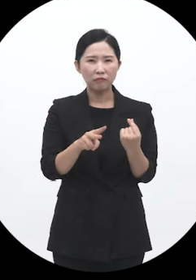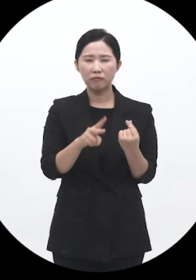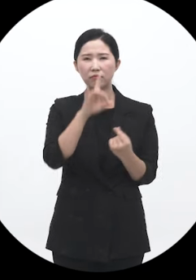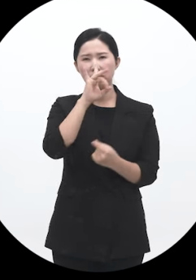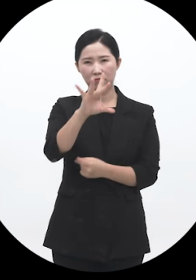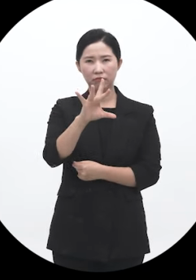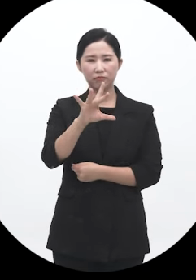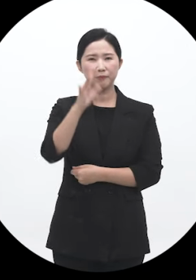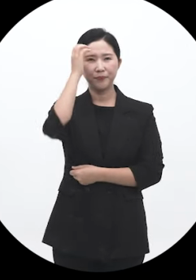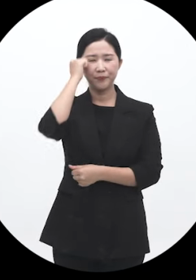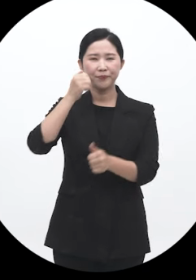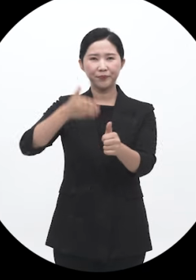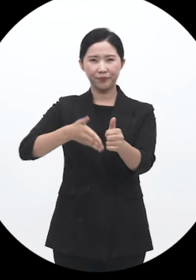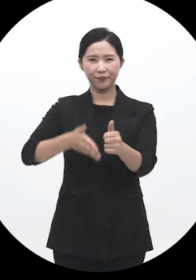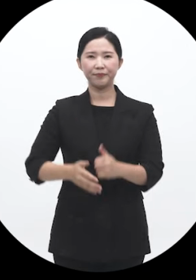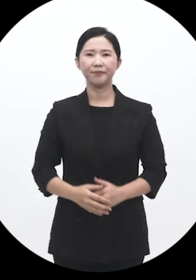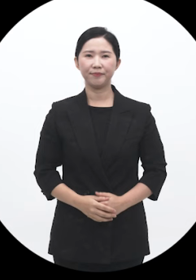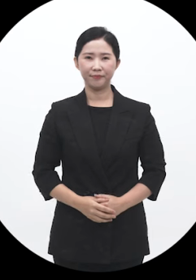합니다.